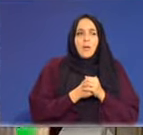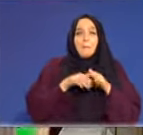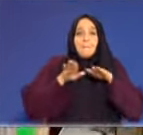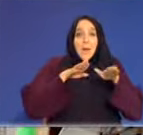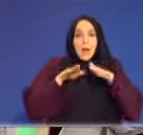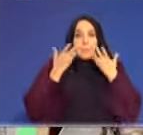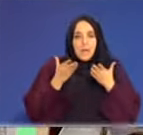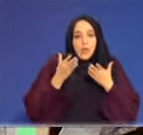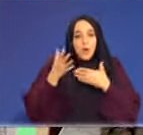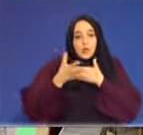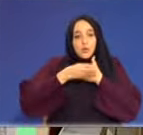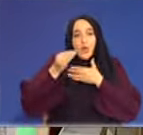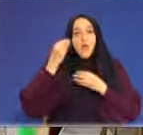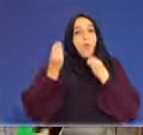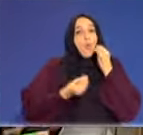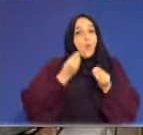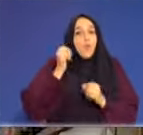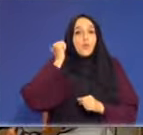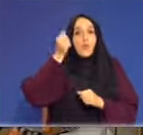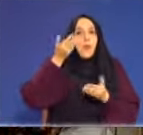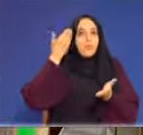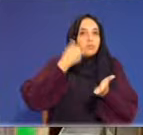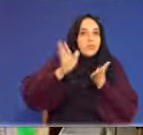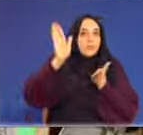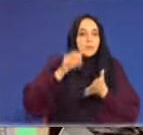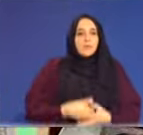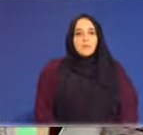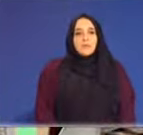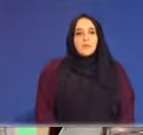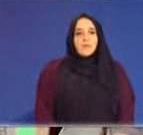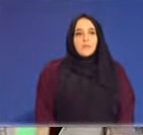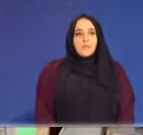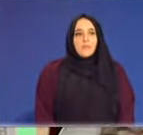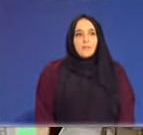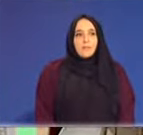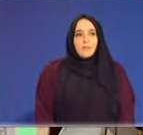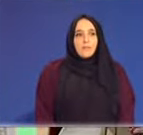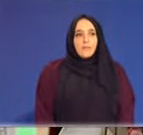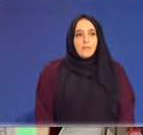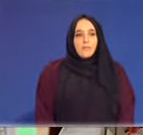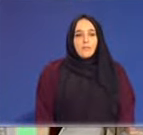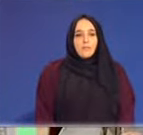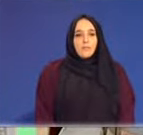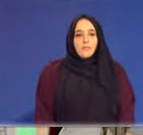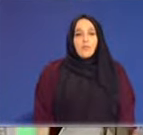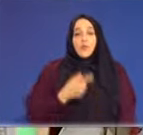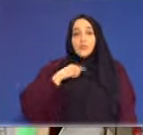الطرد؟ تتحركون الآن وإلا غدا يكون الطرد. يعطيك الصحة. نعم